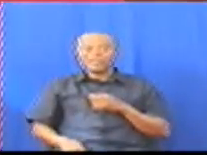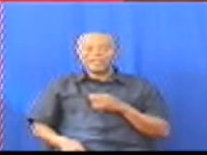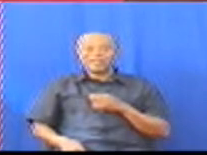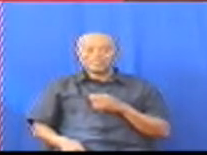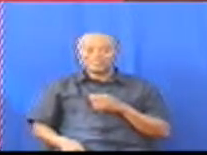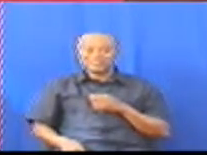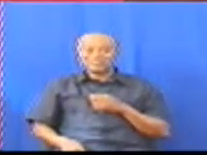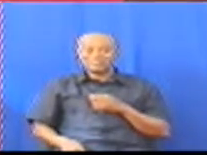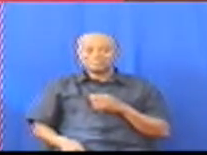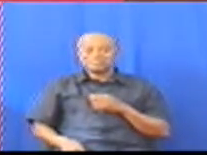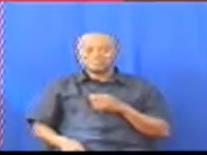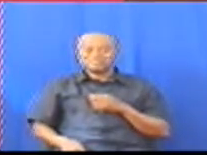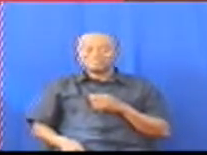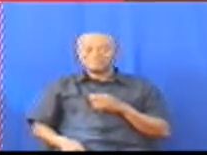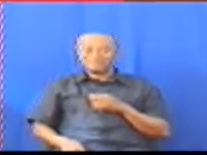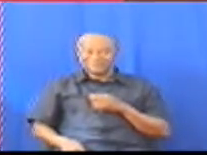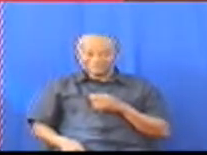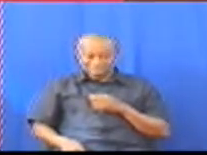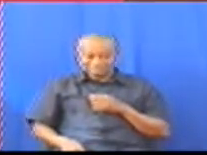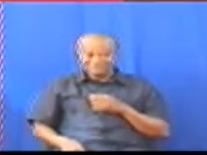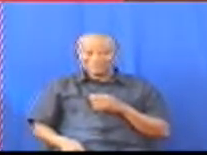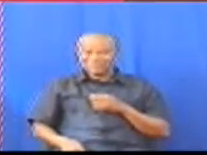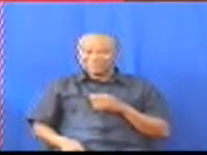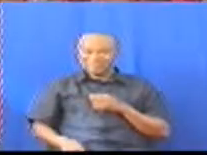wa nini anaitwa?